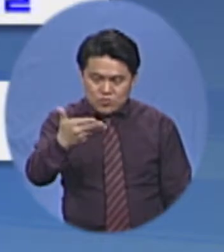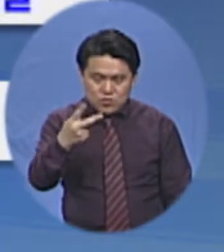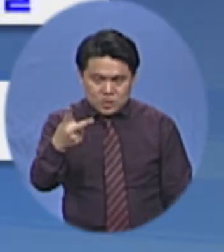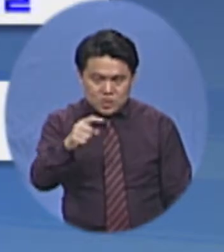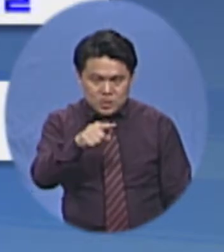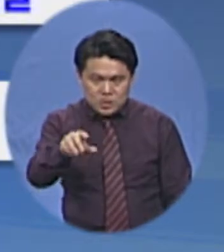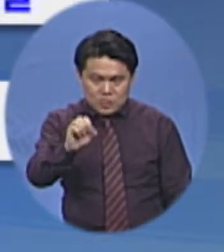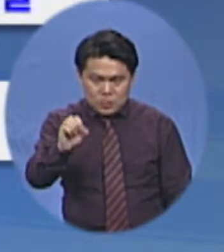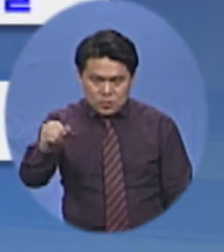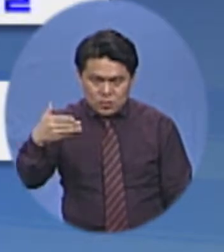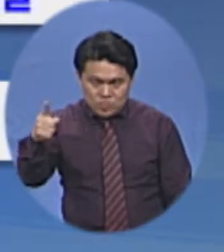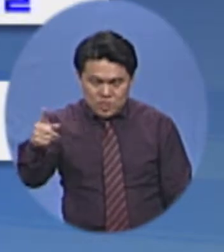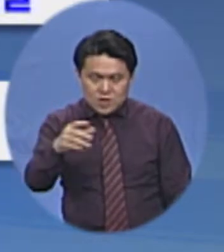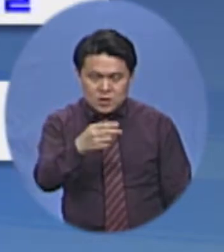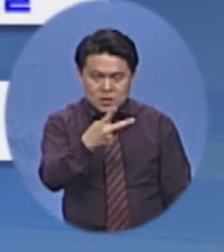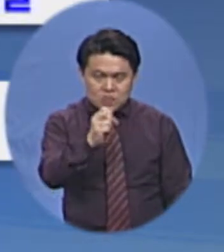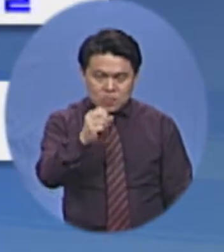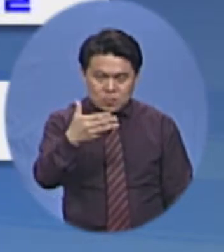02-2092-0001 또는